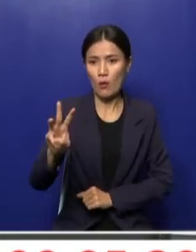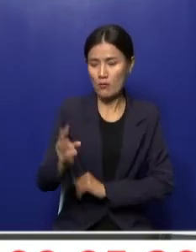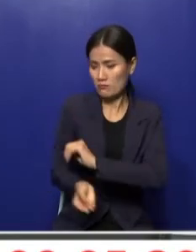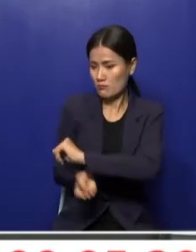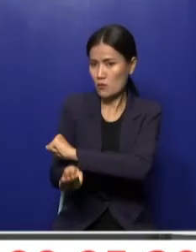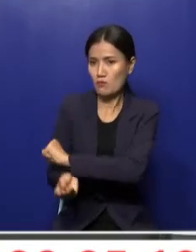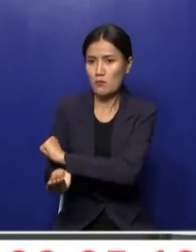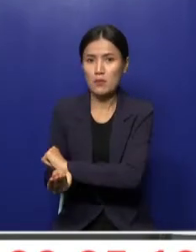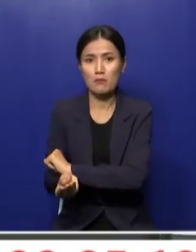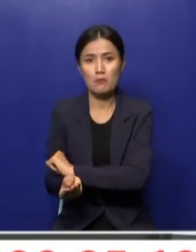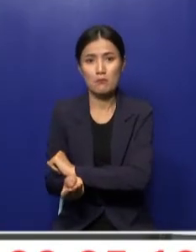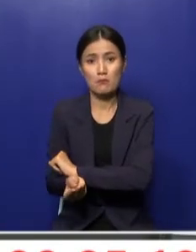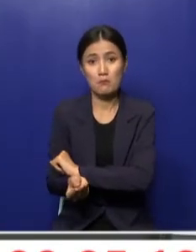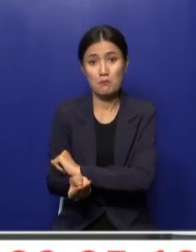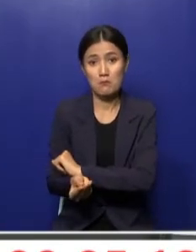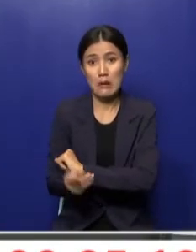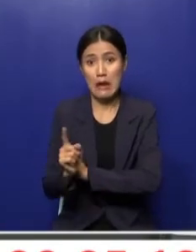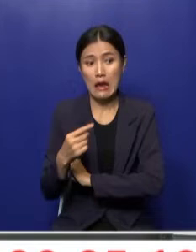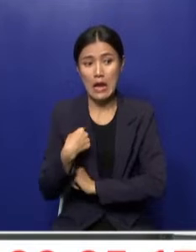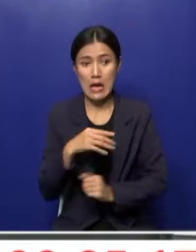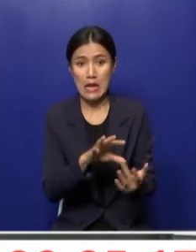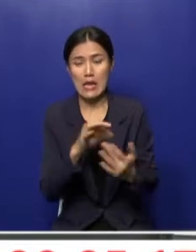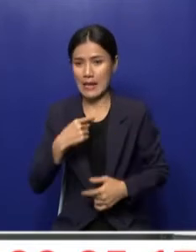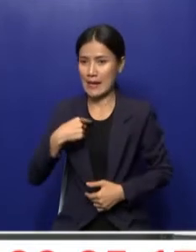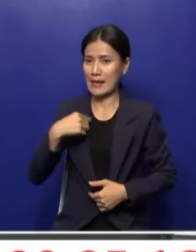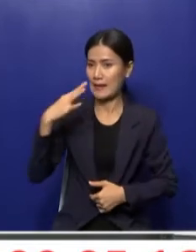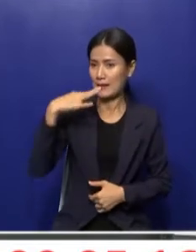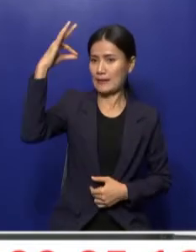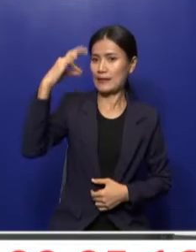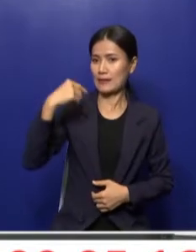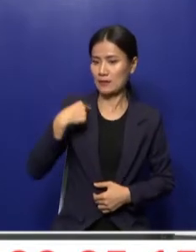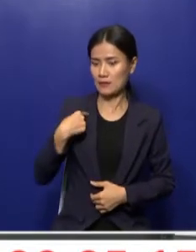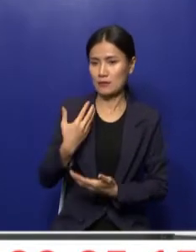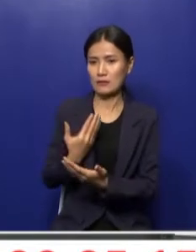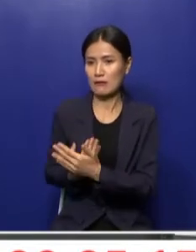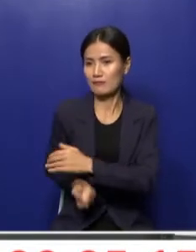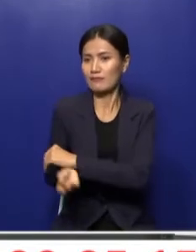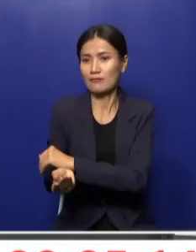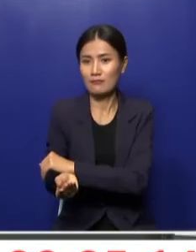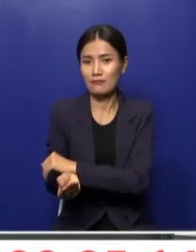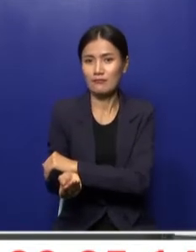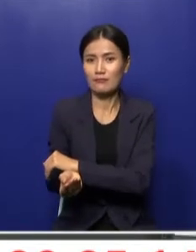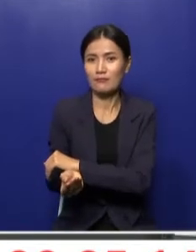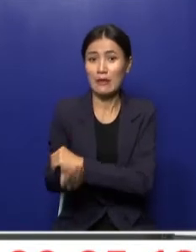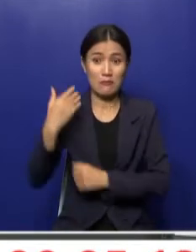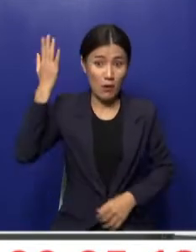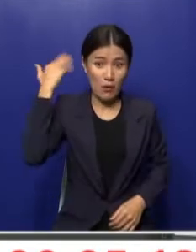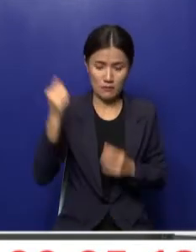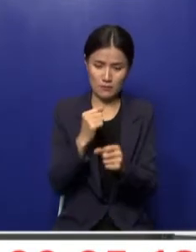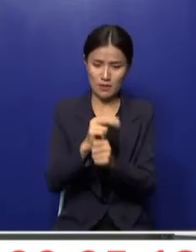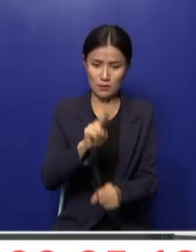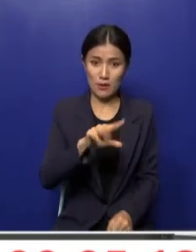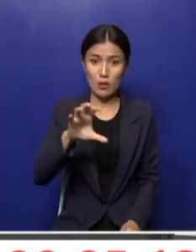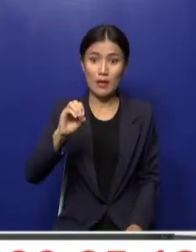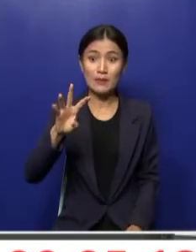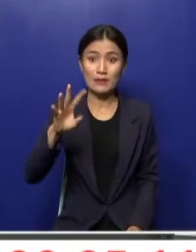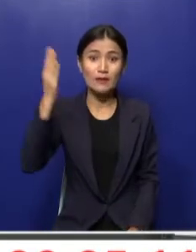การที่จะคัดเลือกบุคคลเข้าไปดำรงตำแหน่งในกสทช-ชพุทธะพานในช่วงนั้นจึง